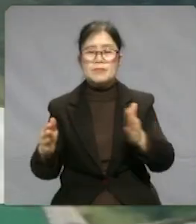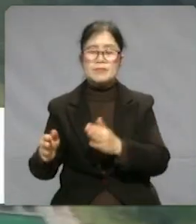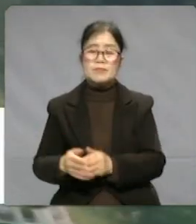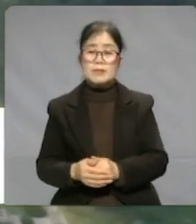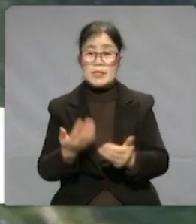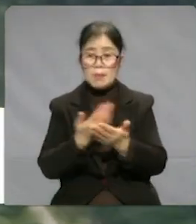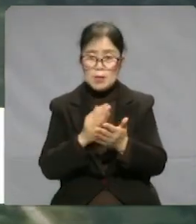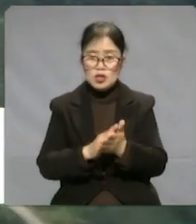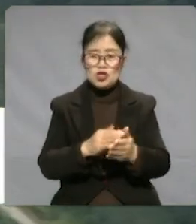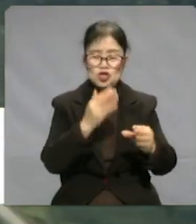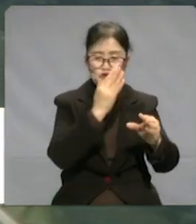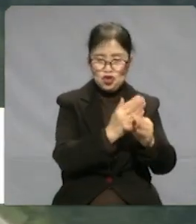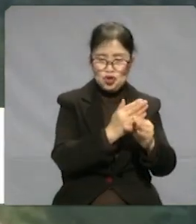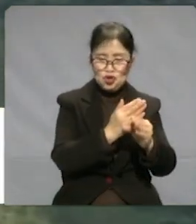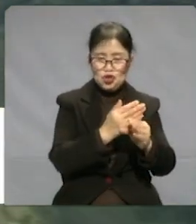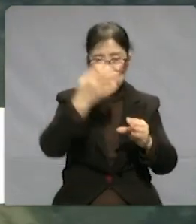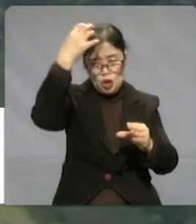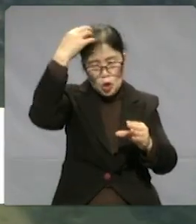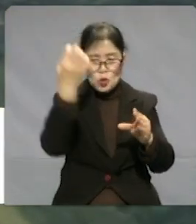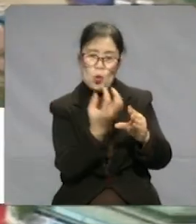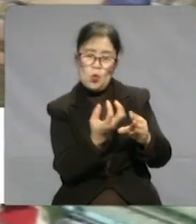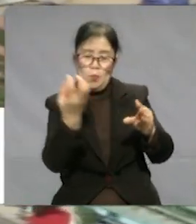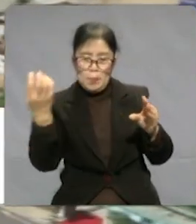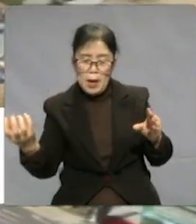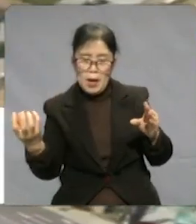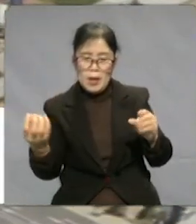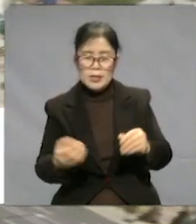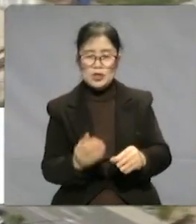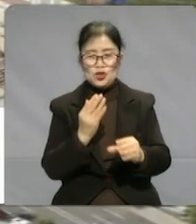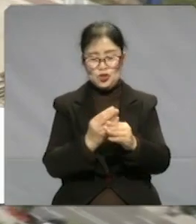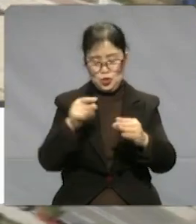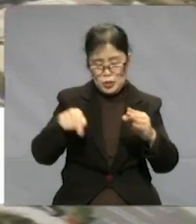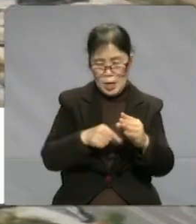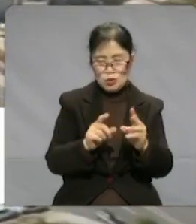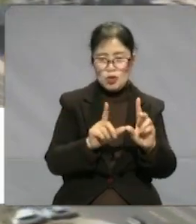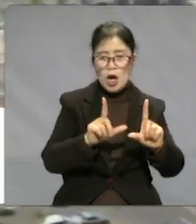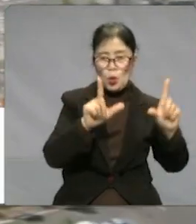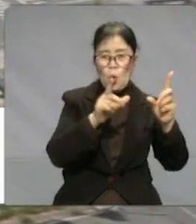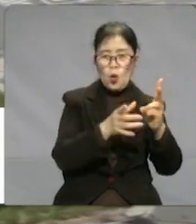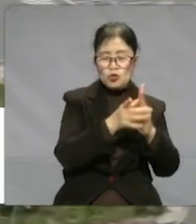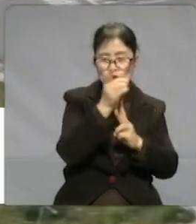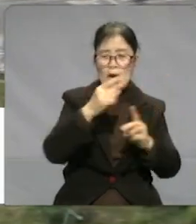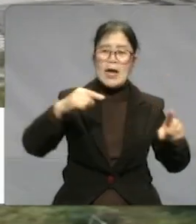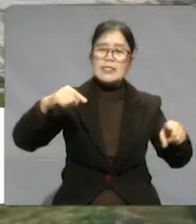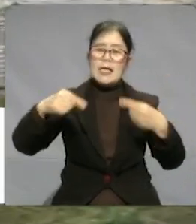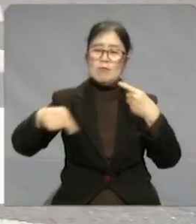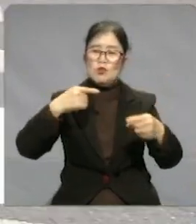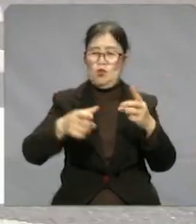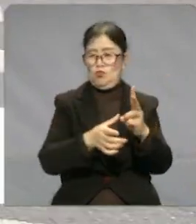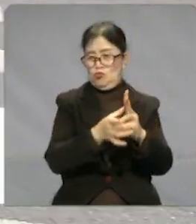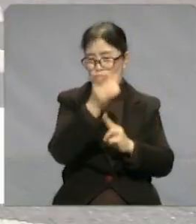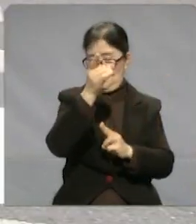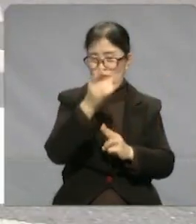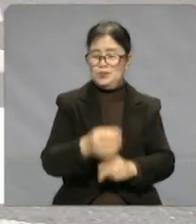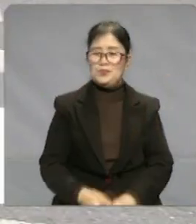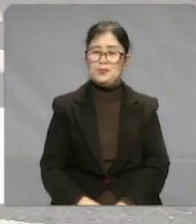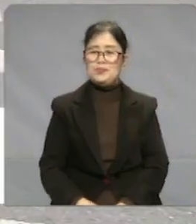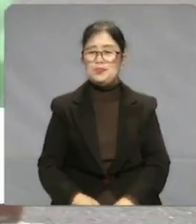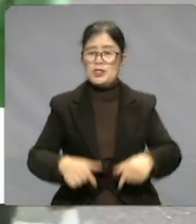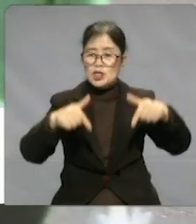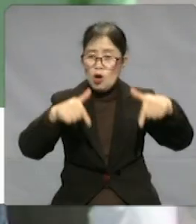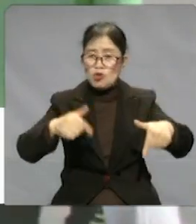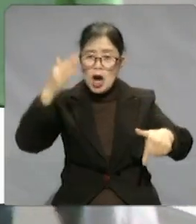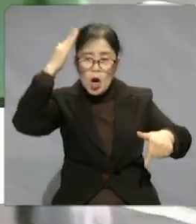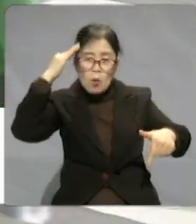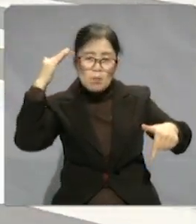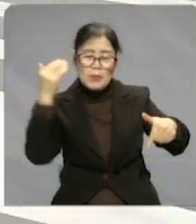개편안은 중구에서 영종구가 독립돼 신설되고 중구 내륙과 동구가 재물포구로 합쳐집니다. 서구에서